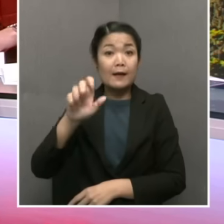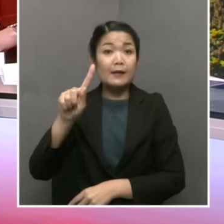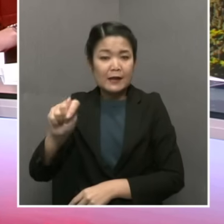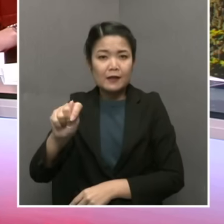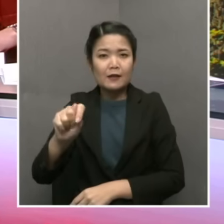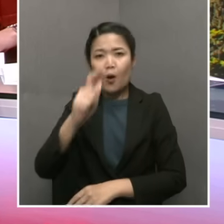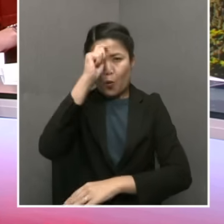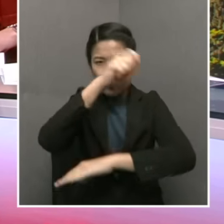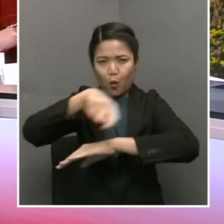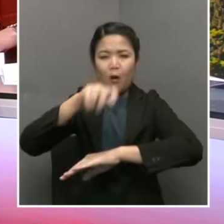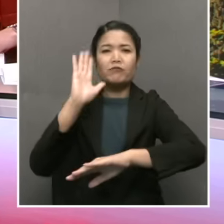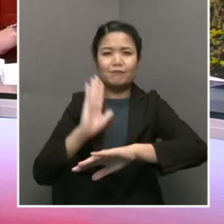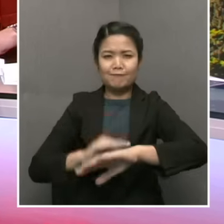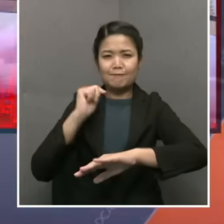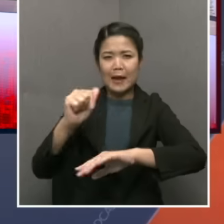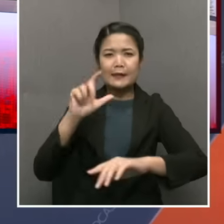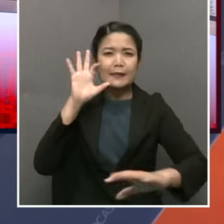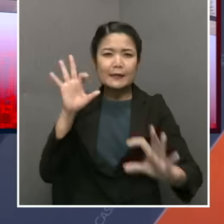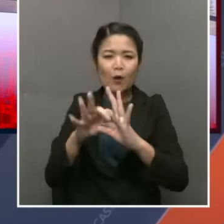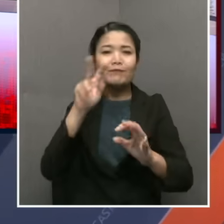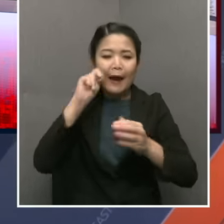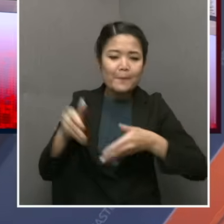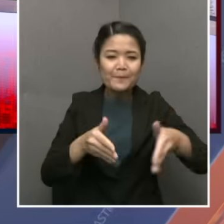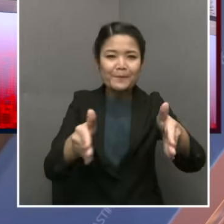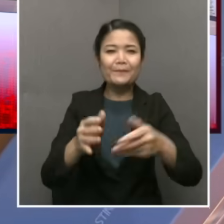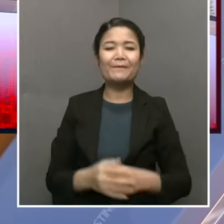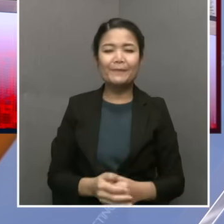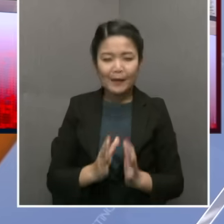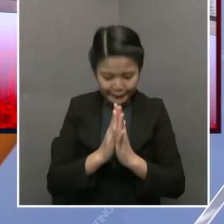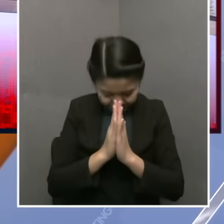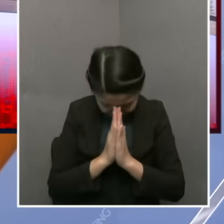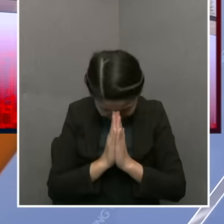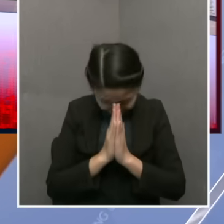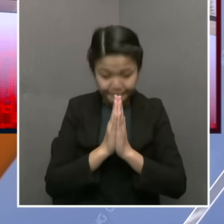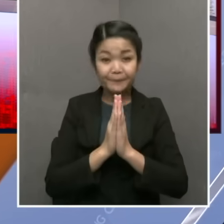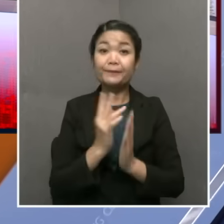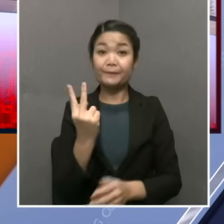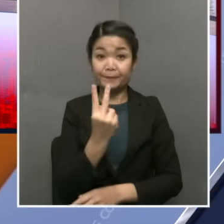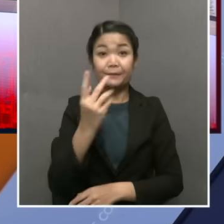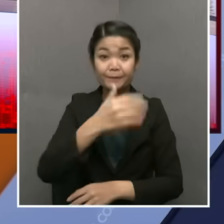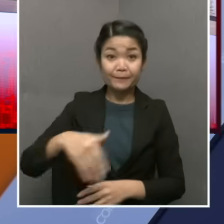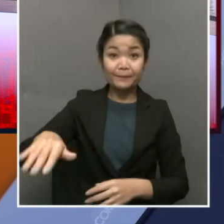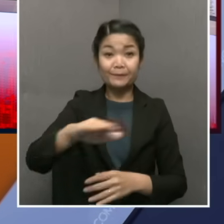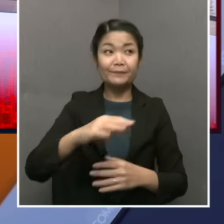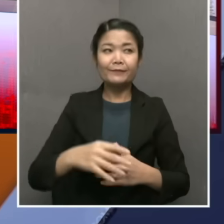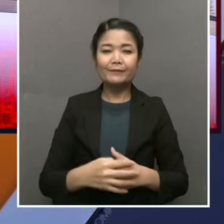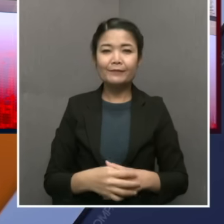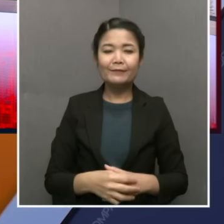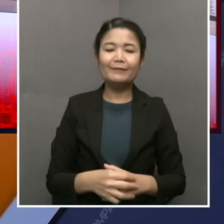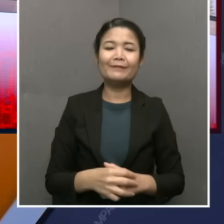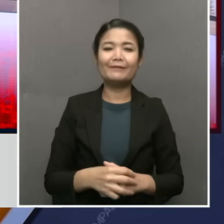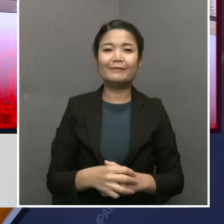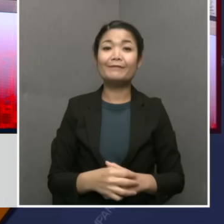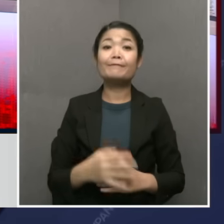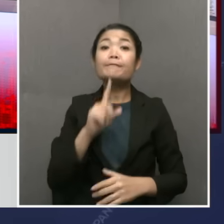น้ำนั่นเองนะครับให้เกียรติเข้าสายกับเราในช่วงนี้สวัสดีครับอาจารย์ครับสวัสดีค่ะสวัสดีครับสวัสดีคุณกาญจนาคุณพลวัฒท่านผู้ชมครับครับผม